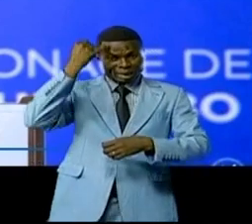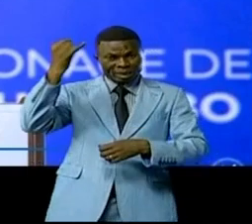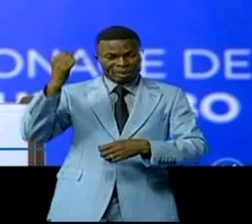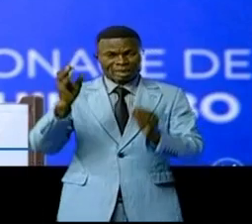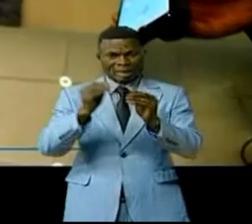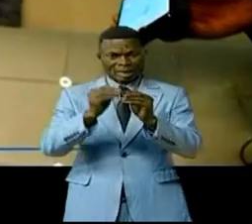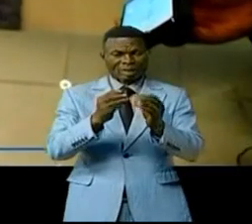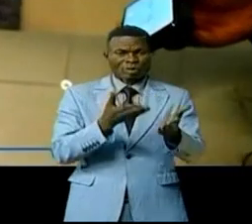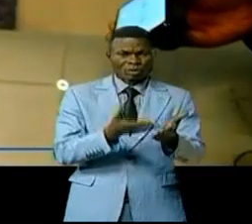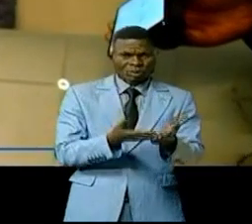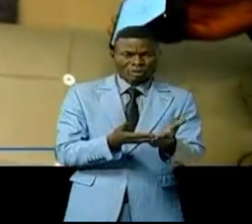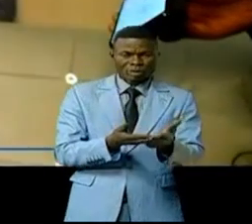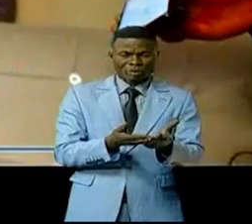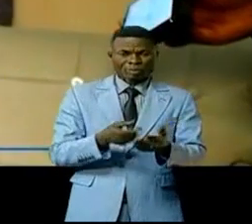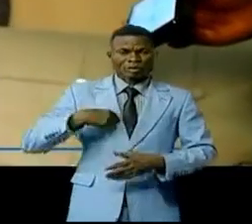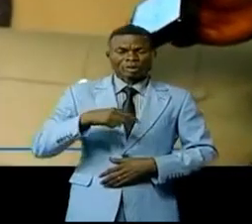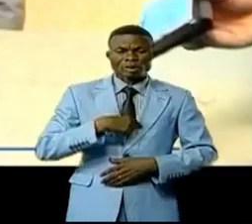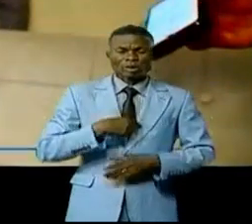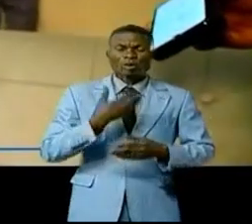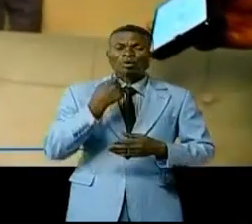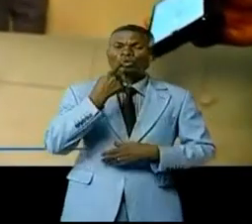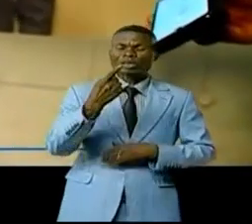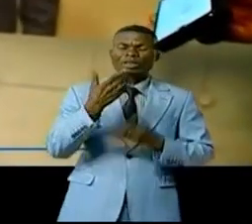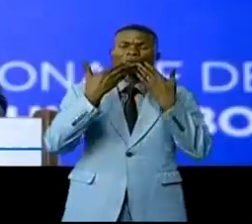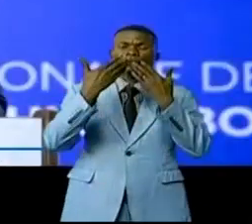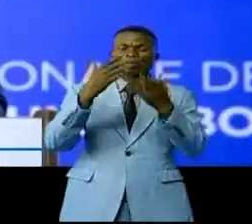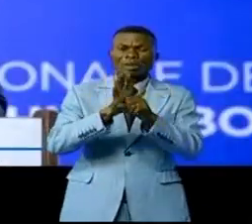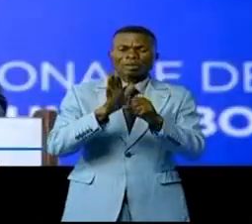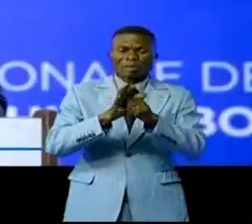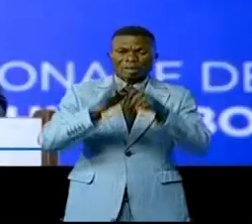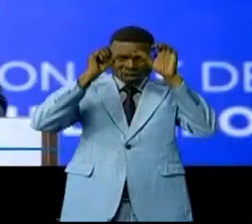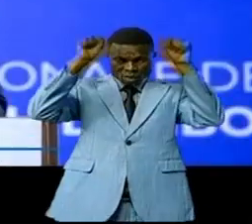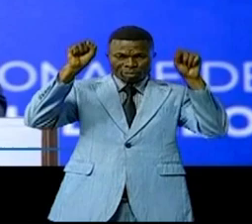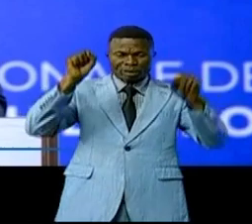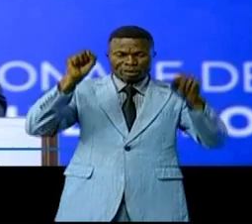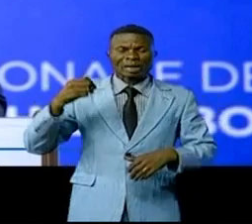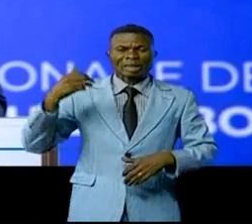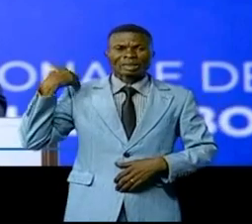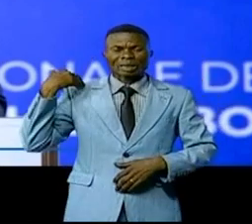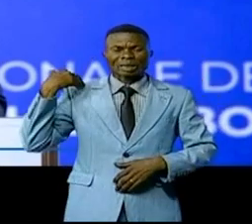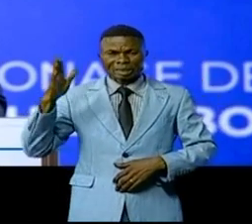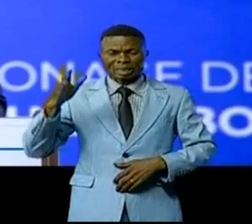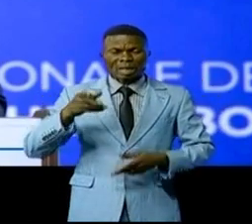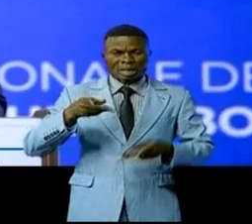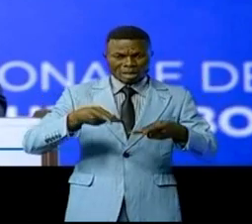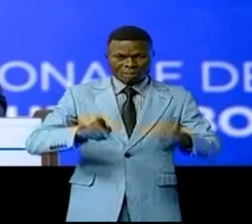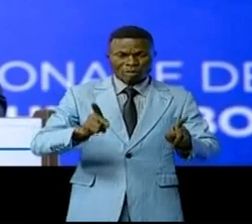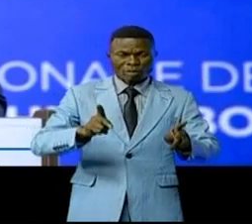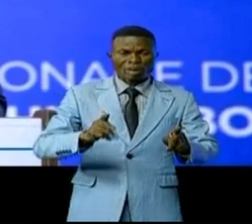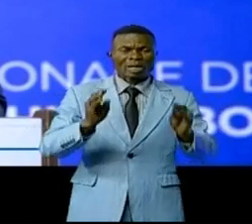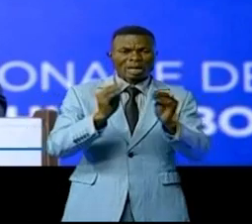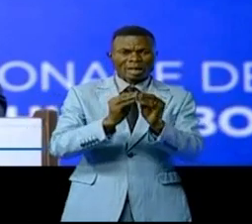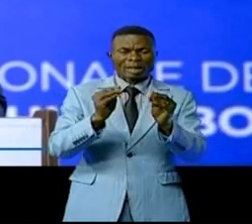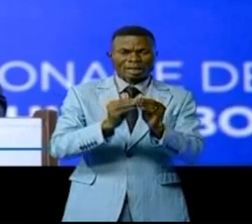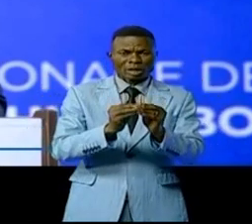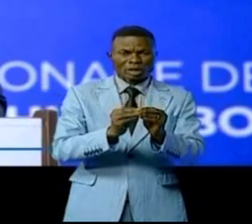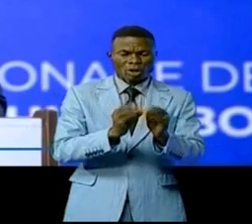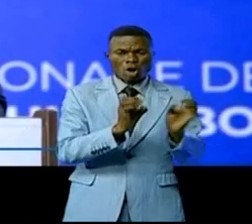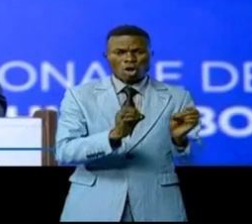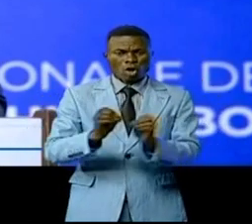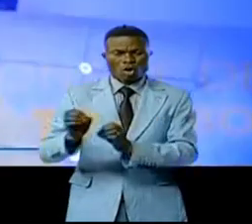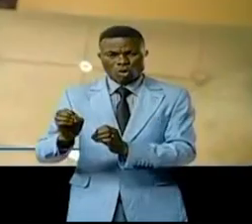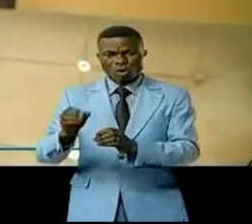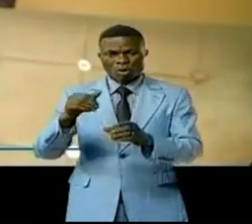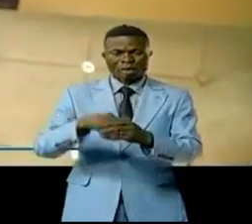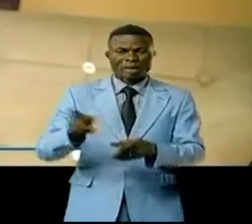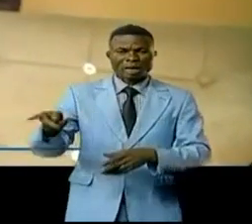table ronde. Nous tenons à dire merci, merci au chef de l'État, lui qui a permis qu'une table ronde soit faite au niveau